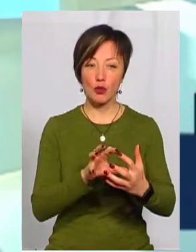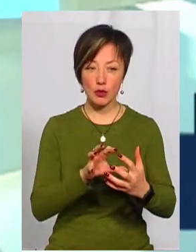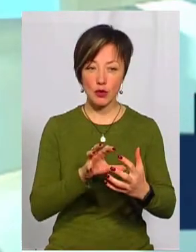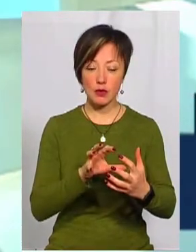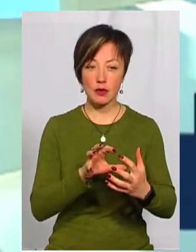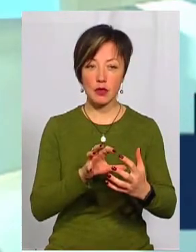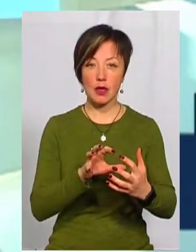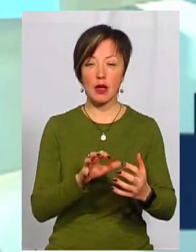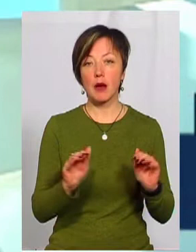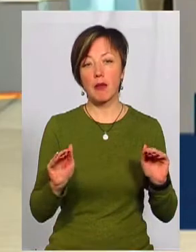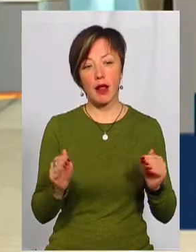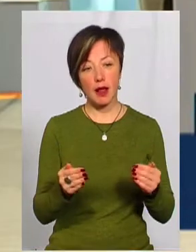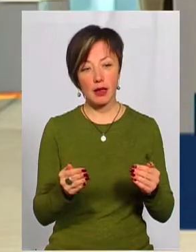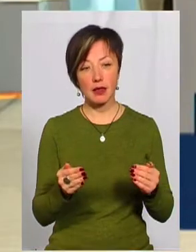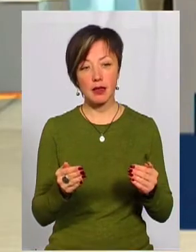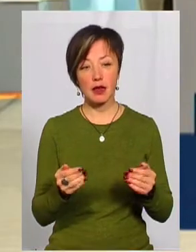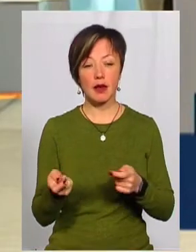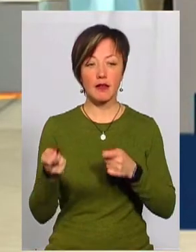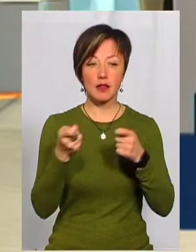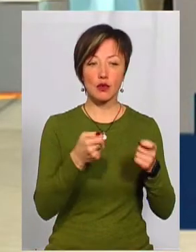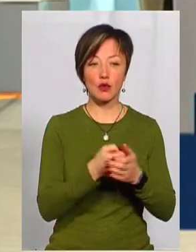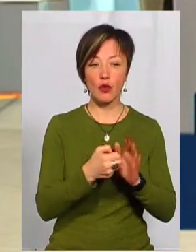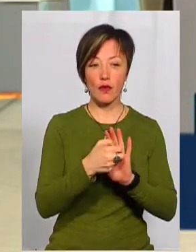Вони маленькі, вони везуть там до